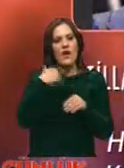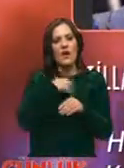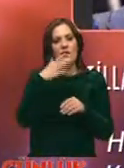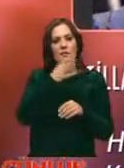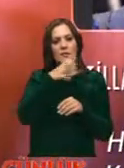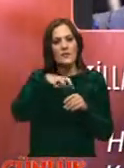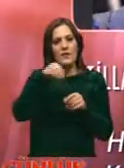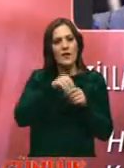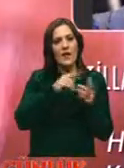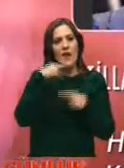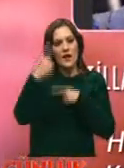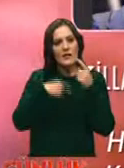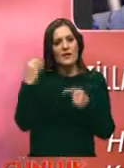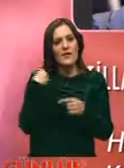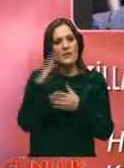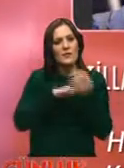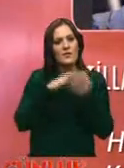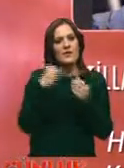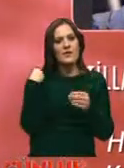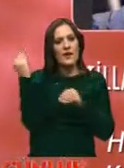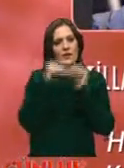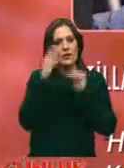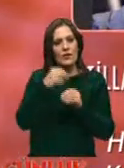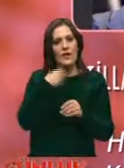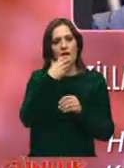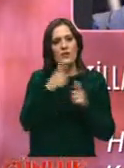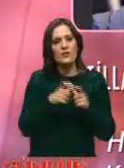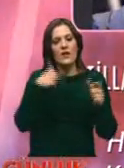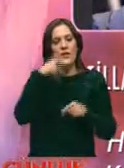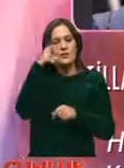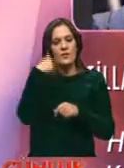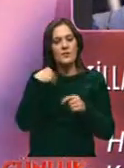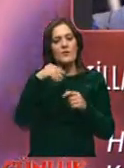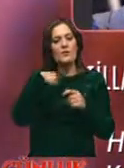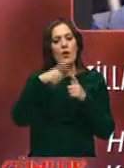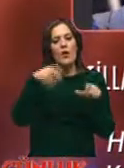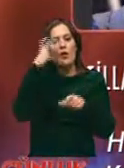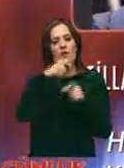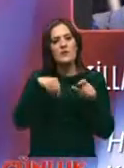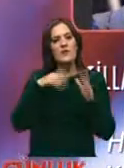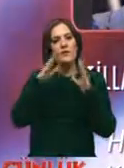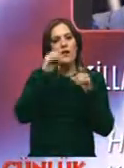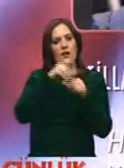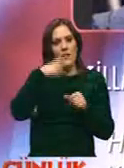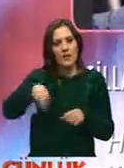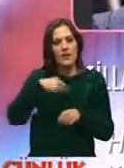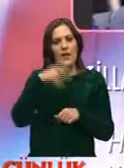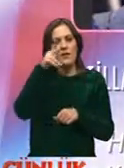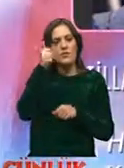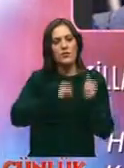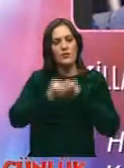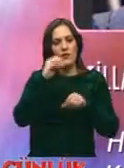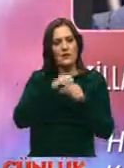dalı ve her yıl yeni mezunlarla yenilenen ve kadrosu genişleyen Hacettepe Senfoni Orkestrası'nın etkinlikleri.